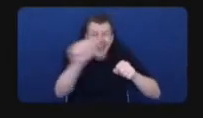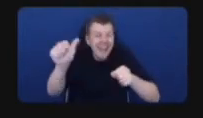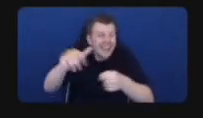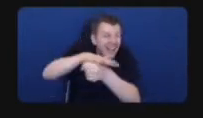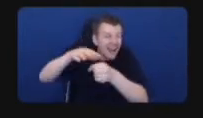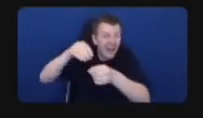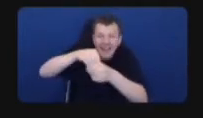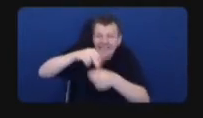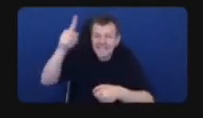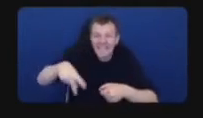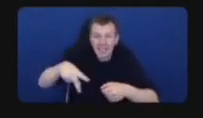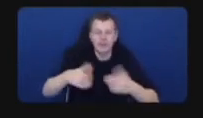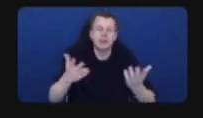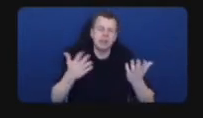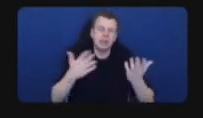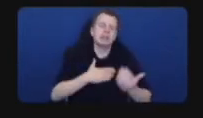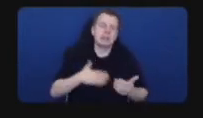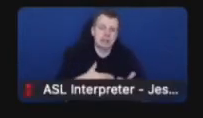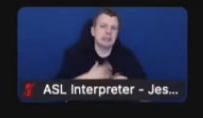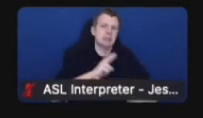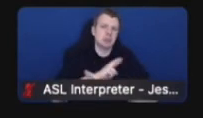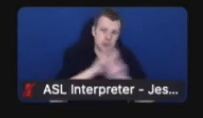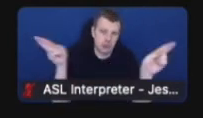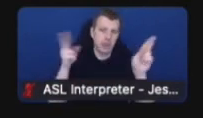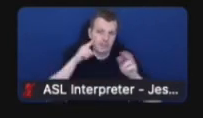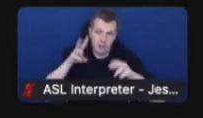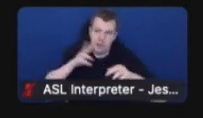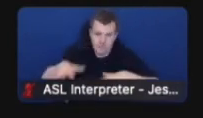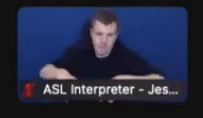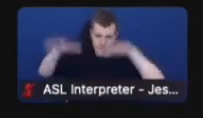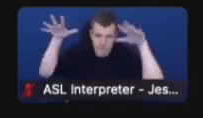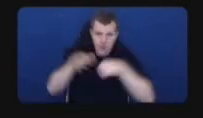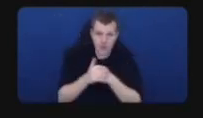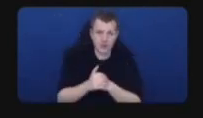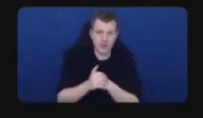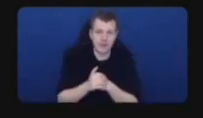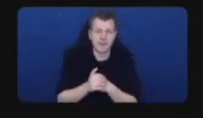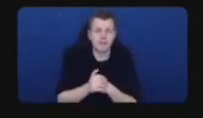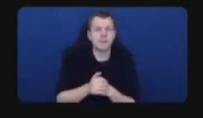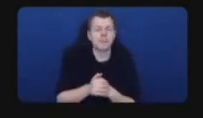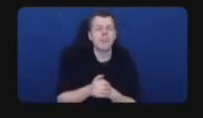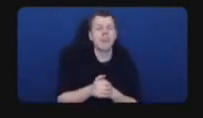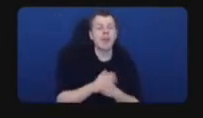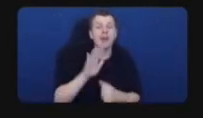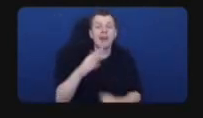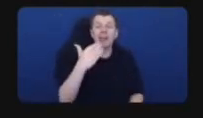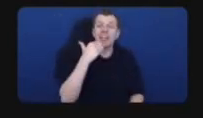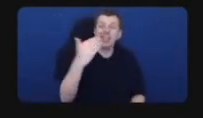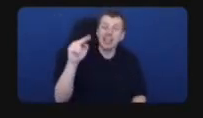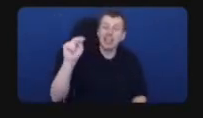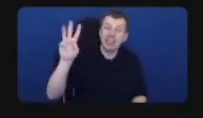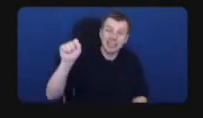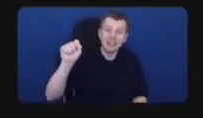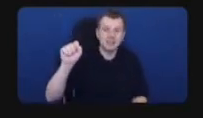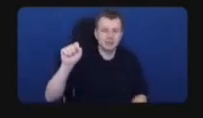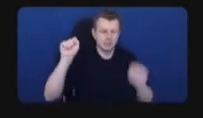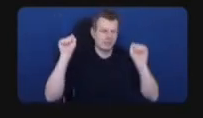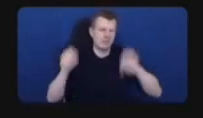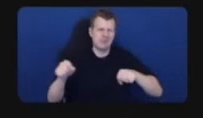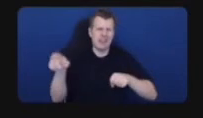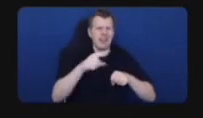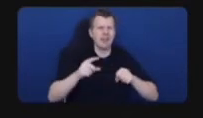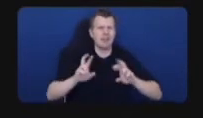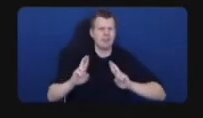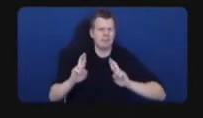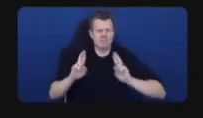的。有时候出现这种灾难之后呢，是需要几天的功夫，我们会在政府方